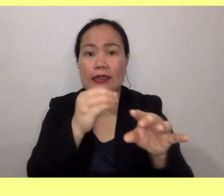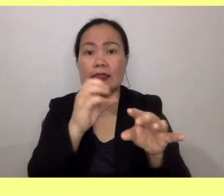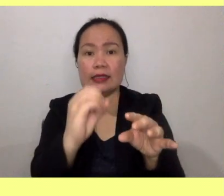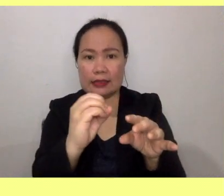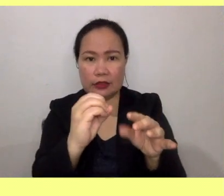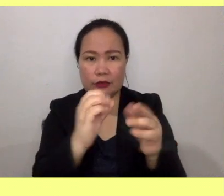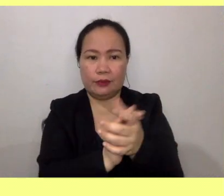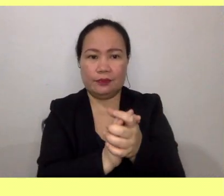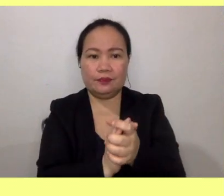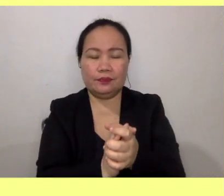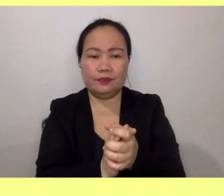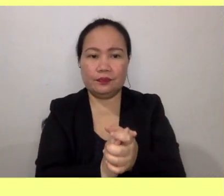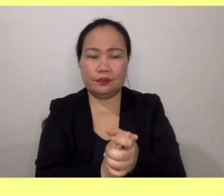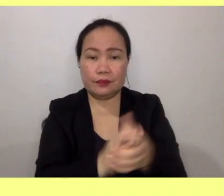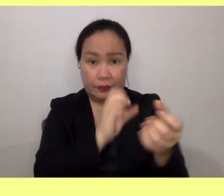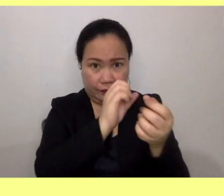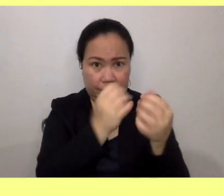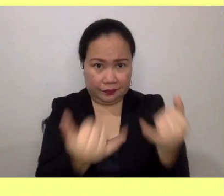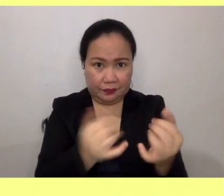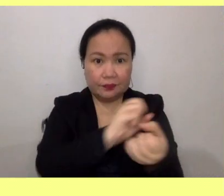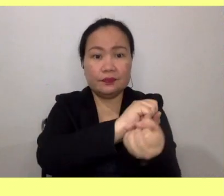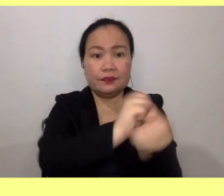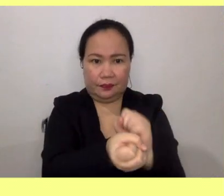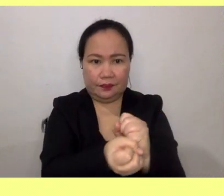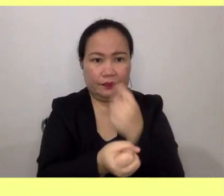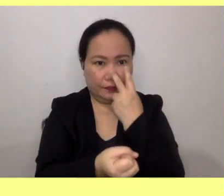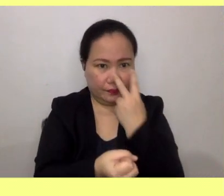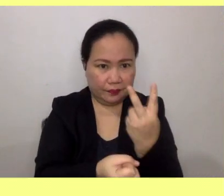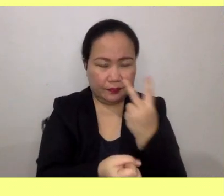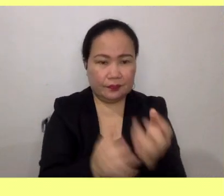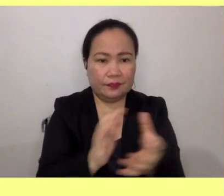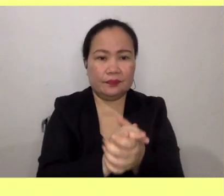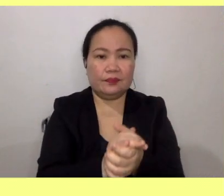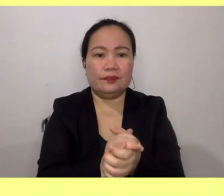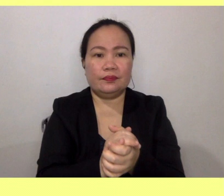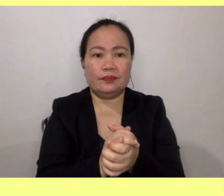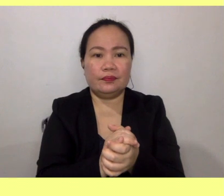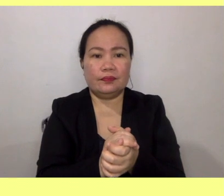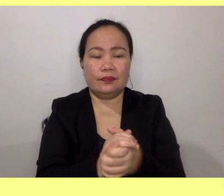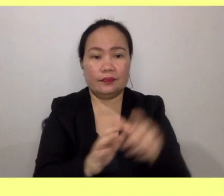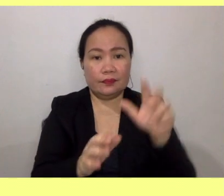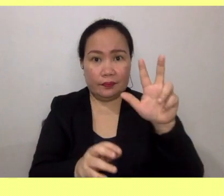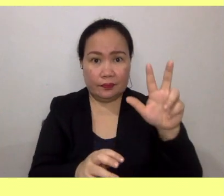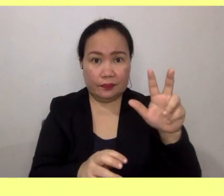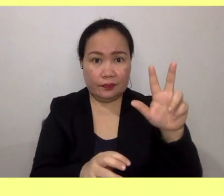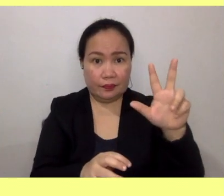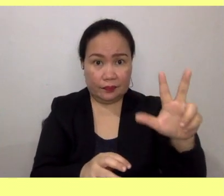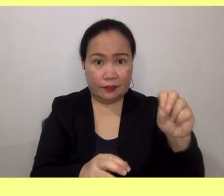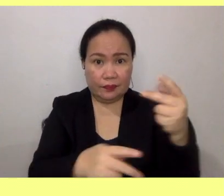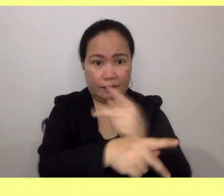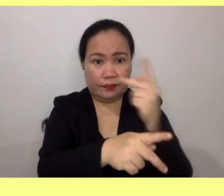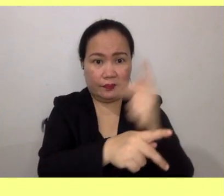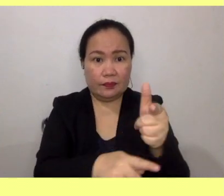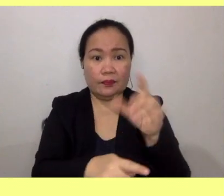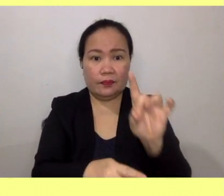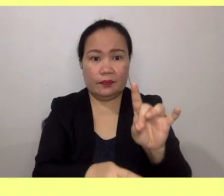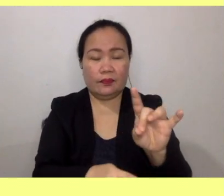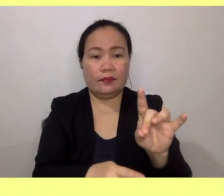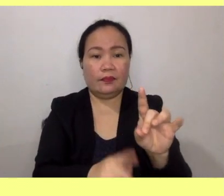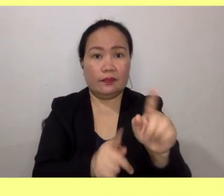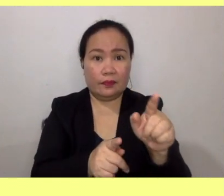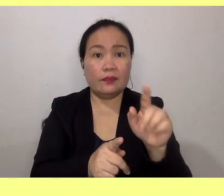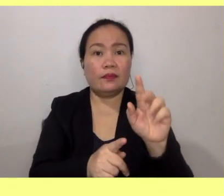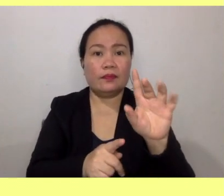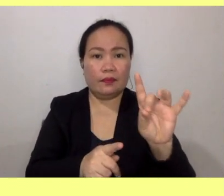ng points dyan kasama sa solution. So, 28.0, let's see. Substitute natin si 28 at si 0.